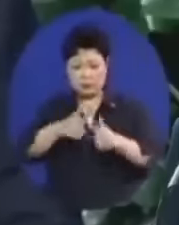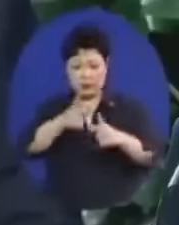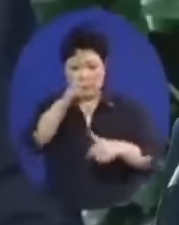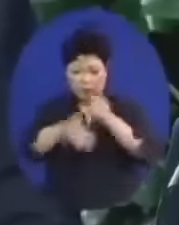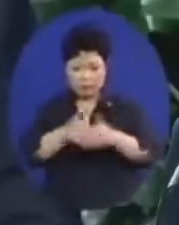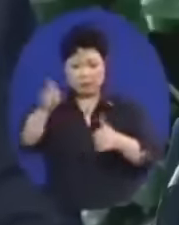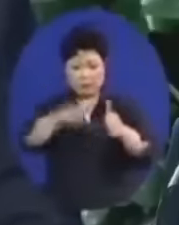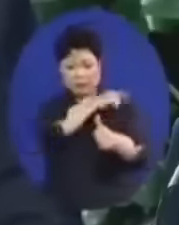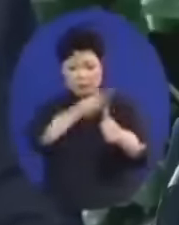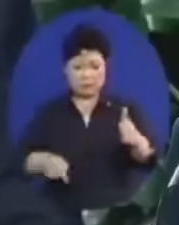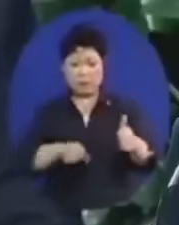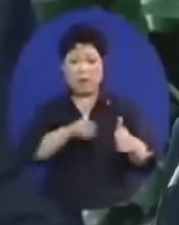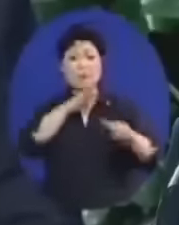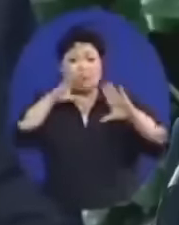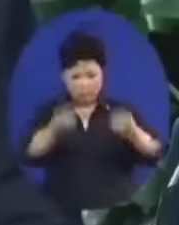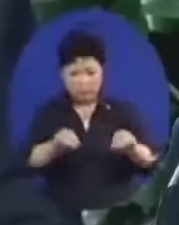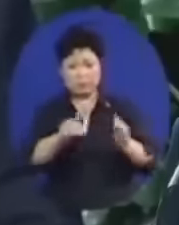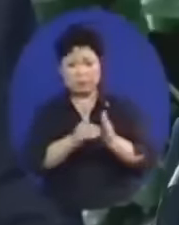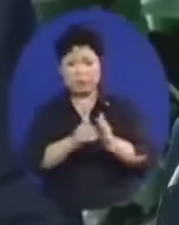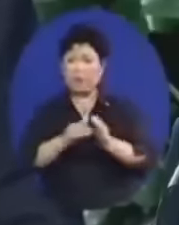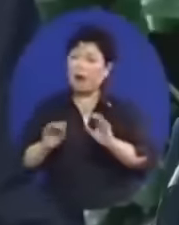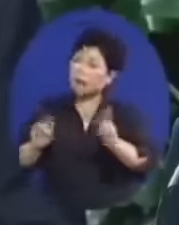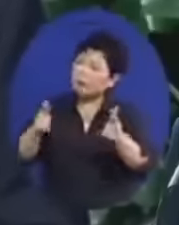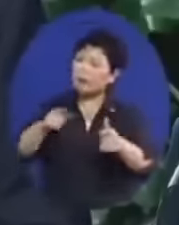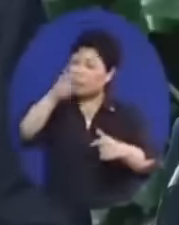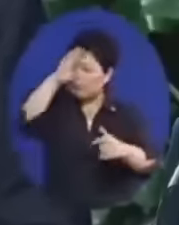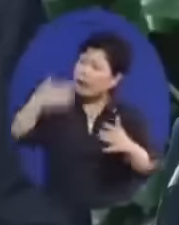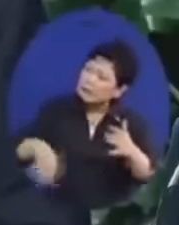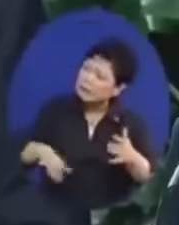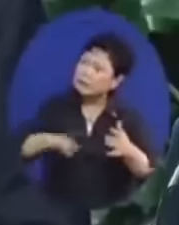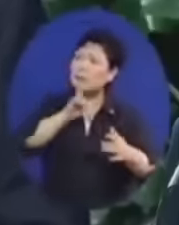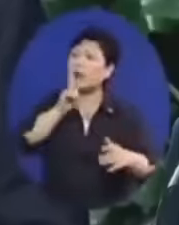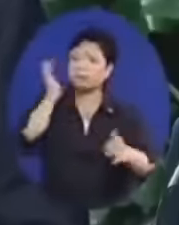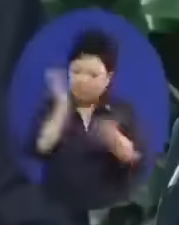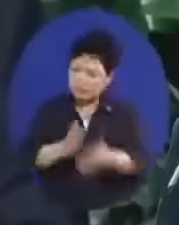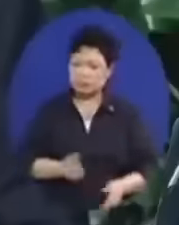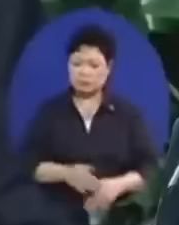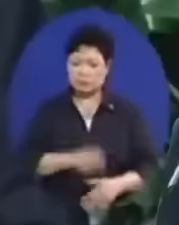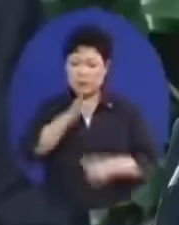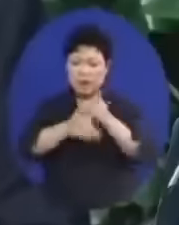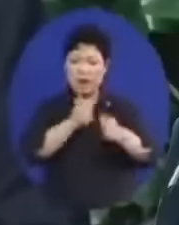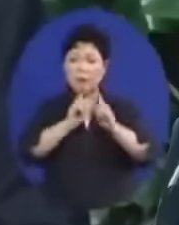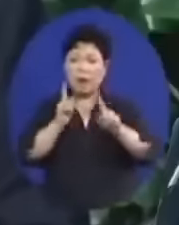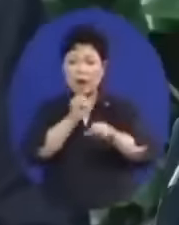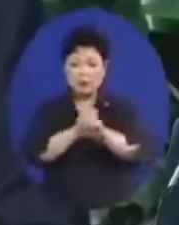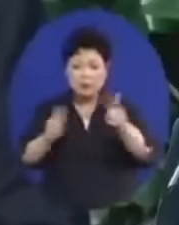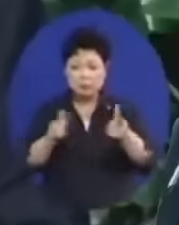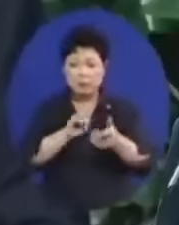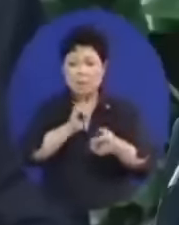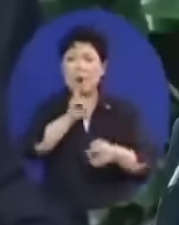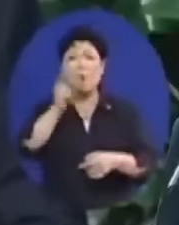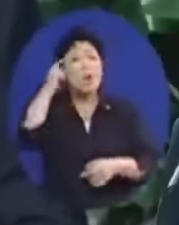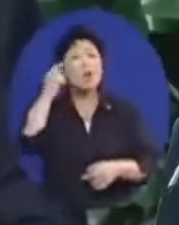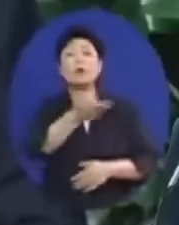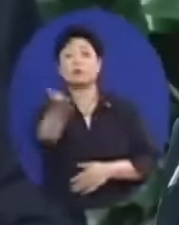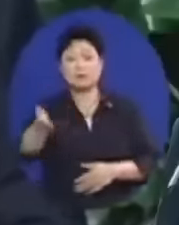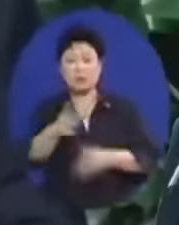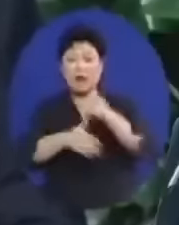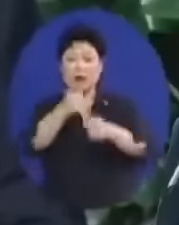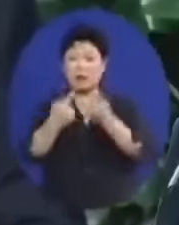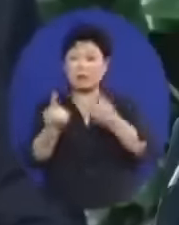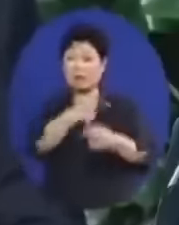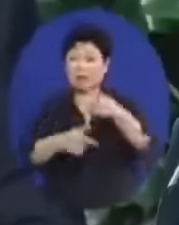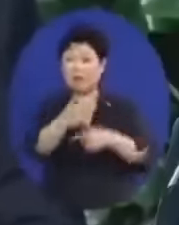이렇게 쓰면 나았다고 말해야지 그 다음에는 안 나았다는 말은 하지 말아야 돼요. 하나님이 안 한 말을 왜 합니까? 여러분이 하나님보다